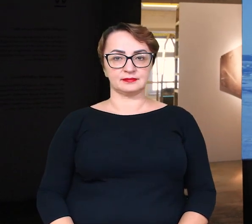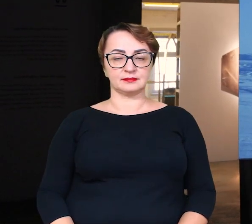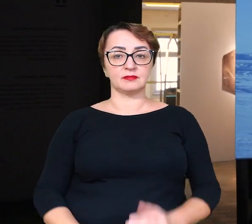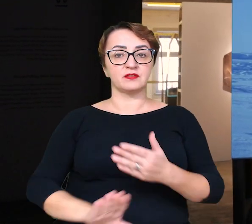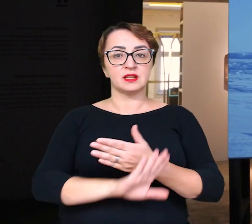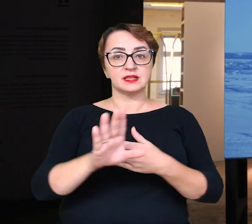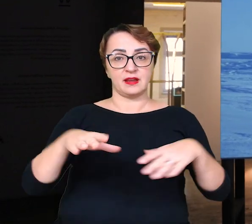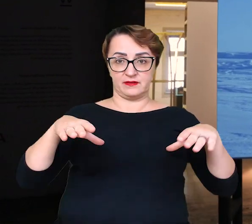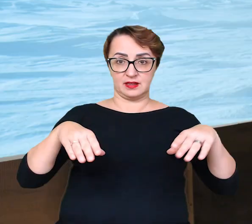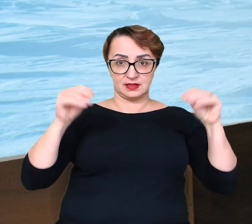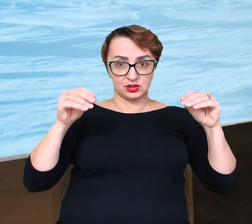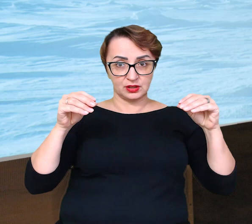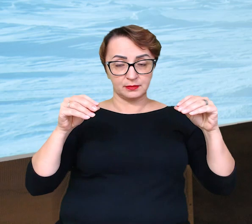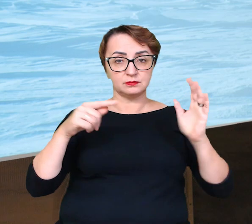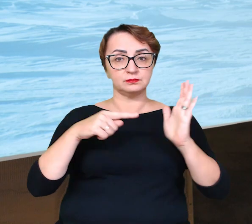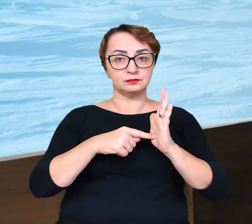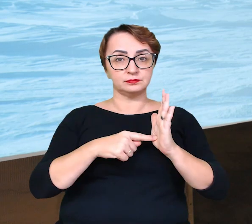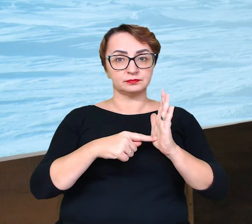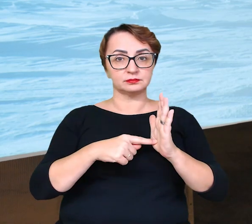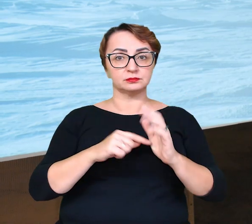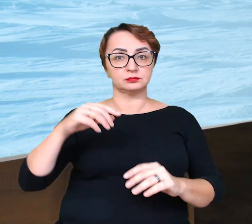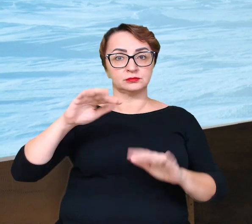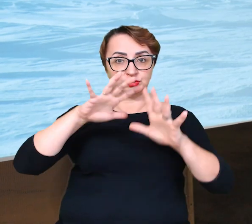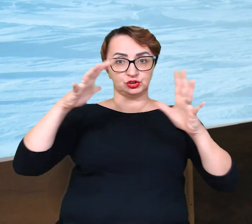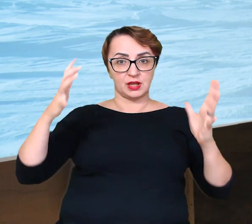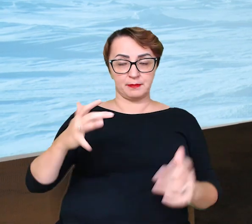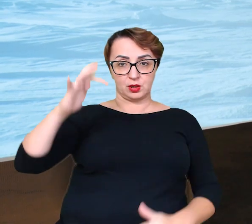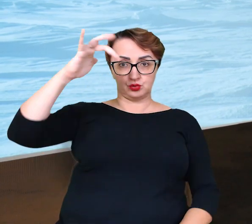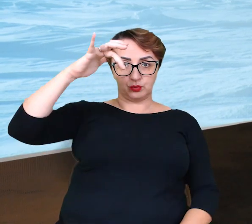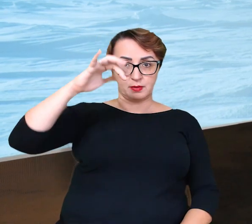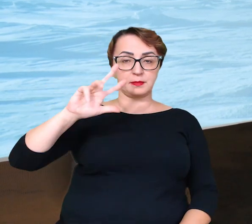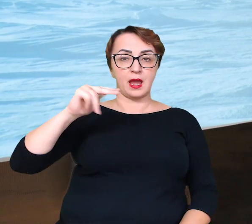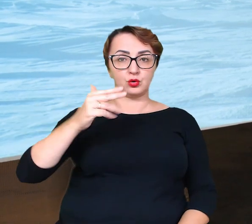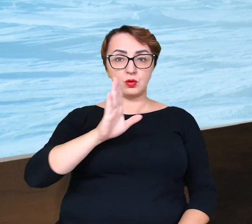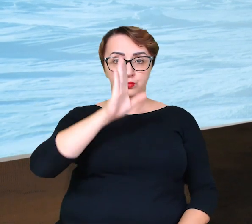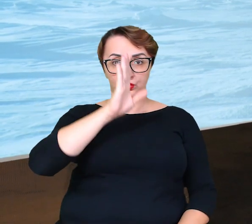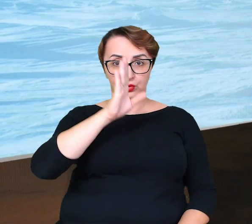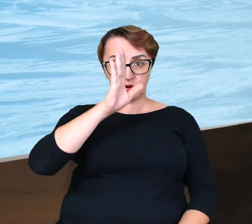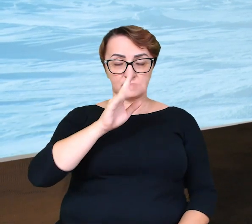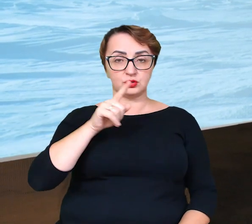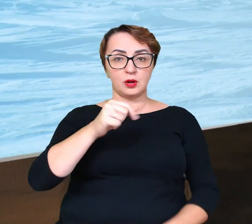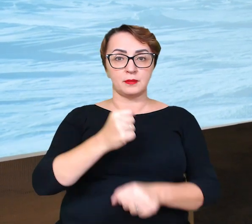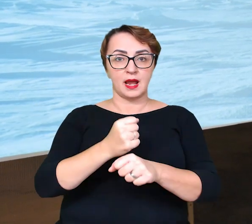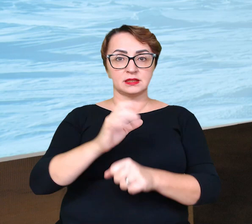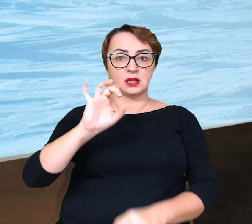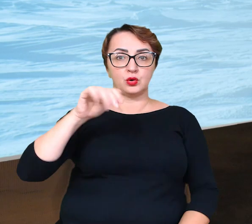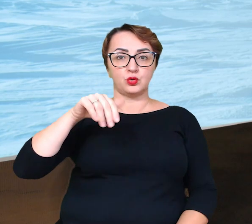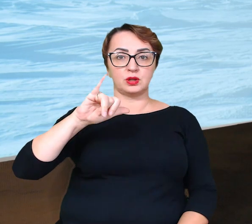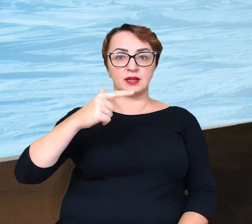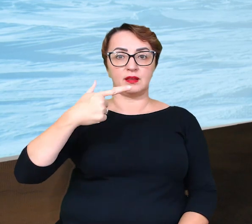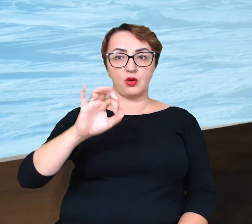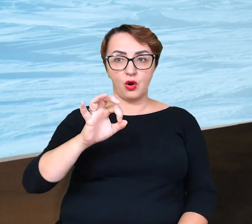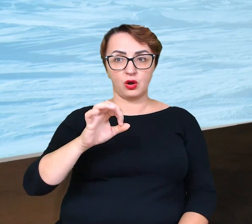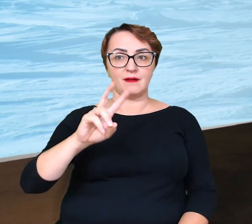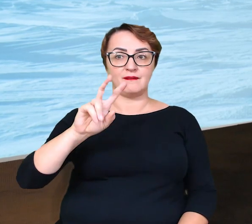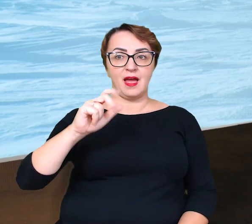Wystawę zaczynamy od samego czubka ziemi, od bieguna północnego, od pracy Guida van der Werve numer